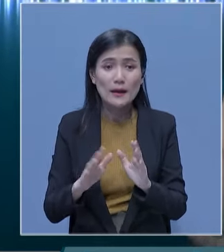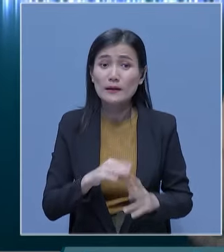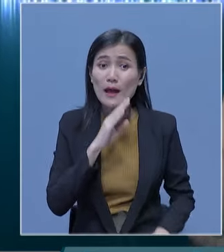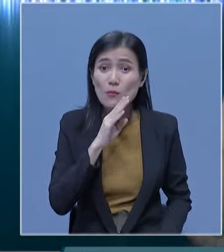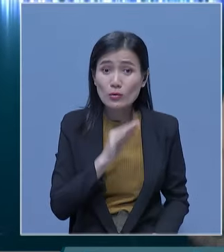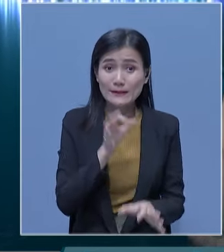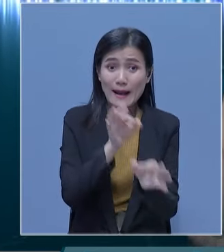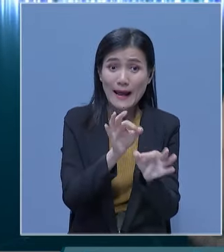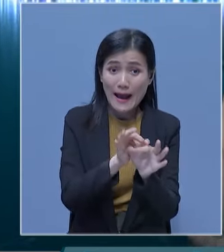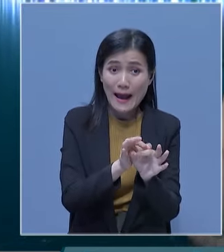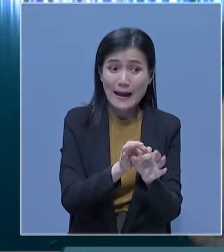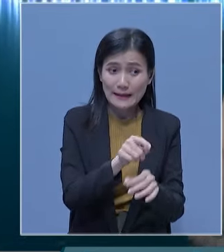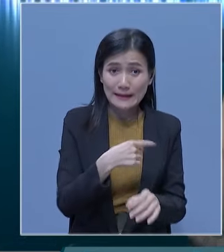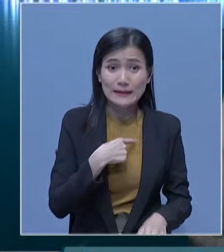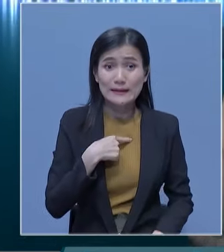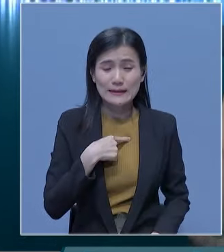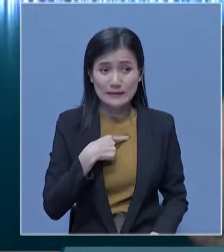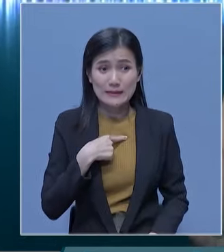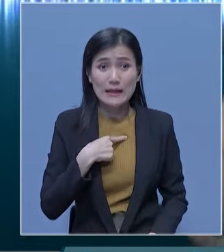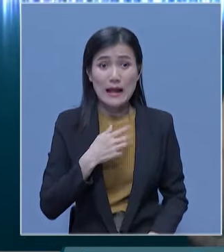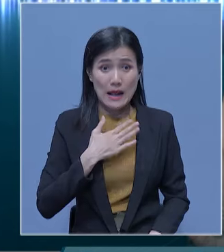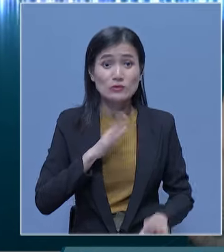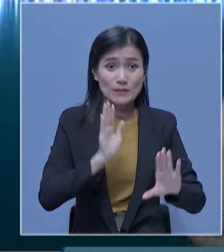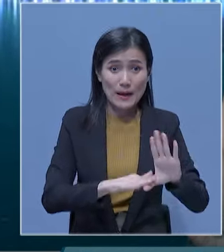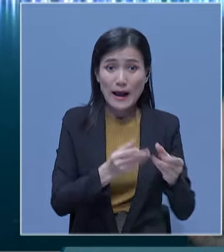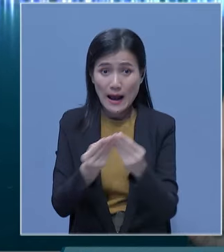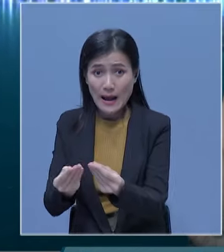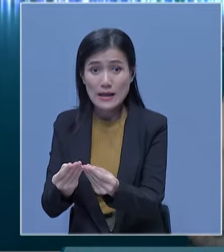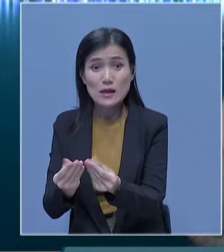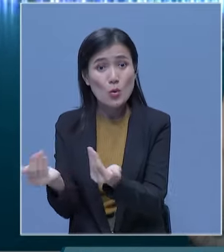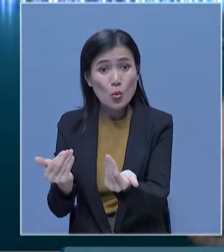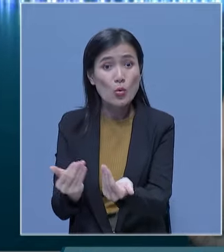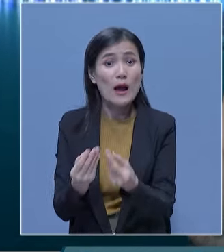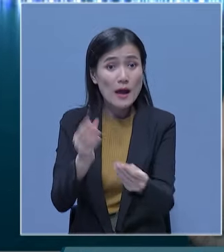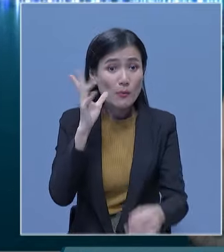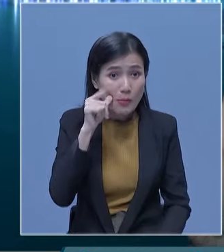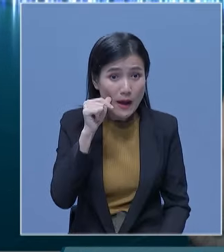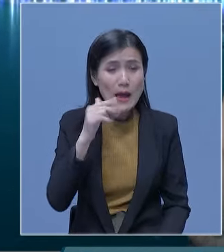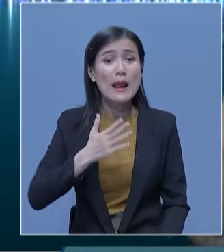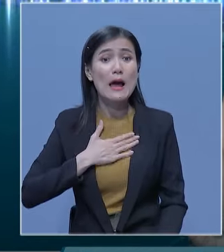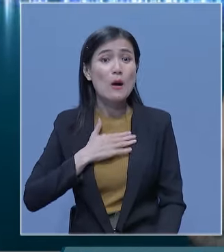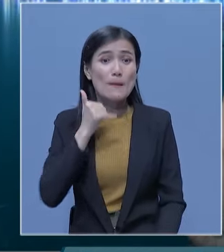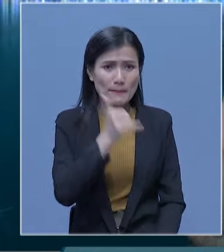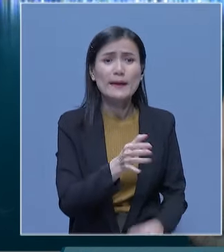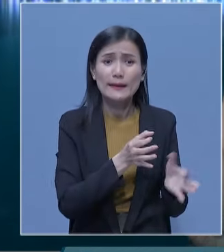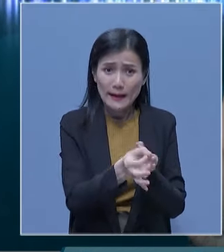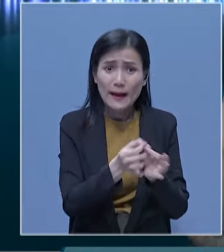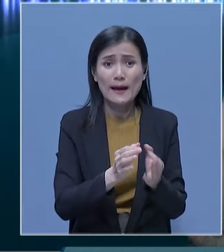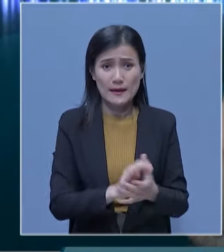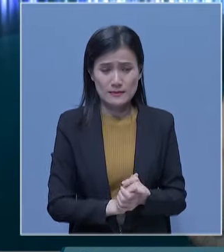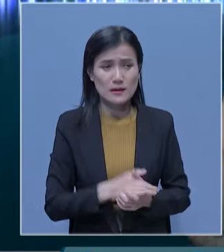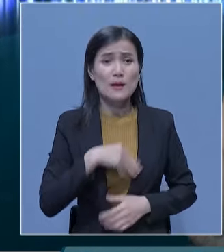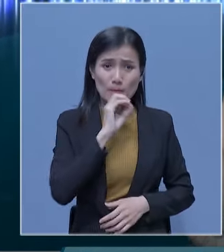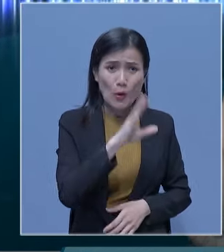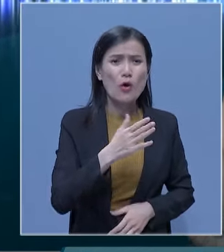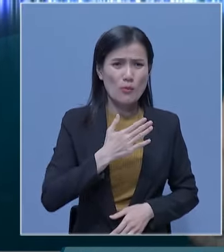ไม่ตรงเปิดให้กับคนในครอบครัวต้องไปที่ธนาคารเท่านั้นใช่ไหมคะ ใช่ครับก็ไปแจ้งธนาคารที่ชื่อบุญเจ้าของบัญชีว่าอันเนี้ยผมเปิดให้ลูกหรือ